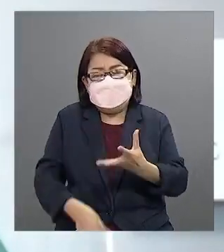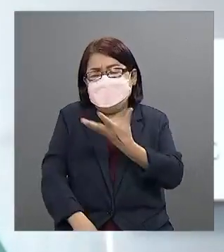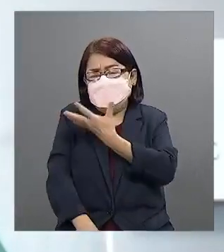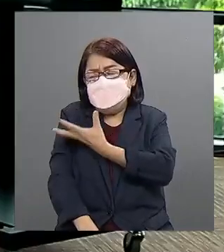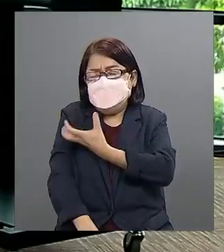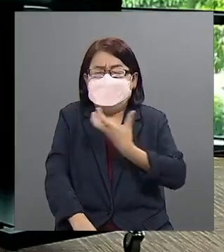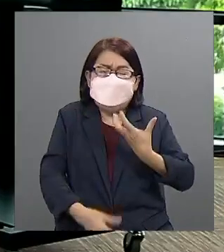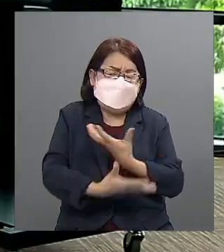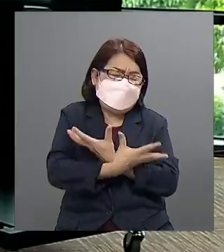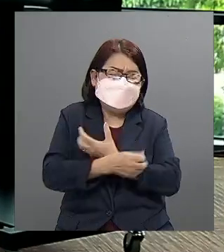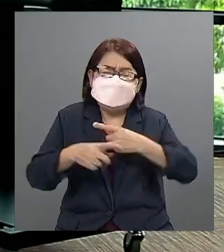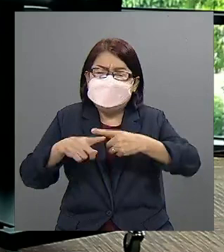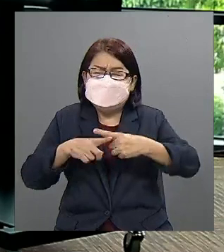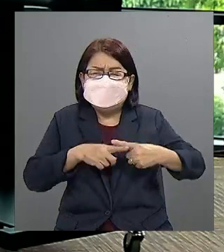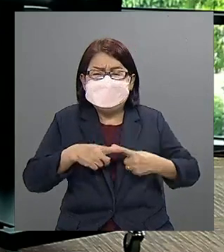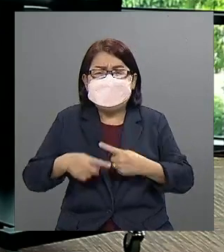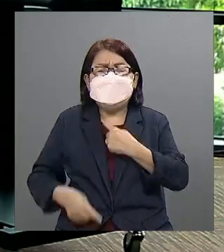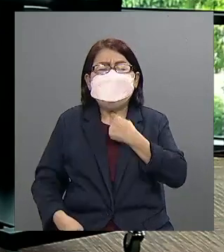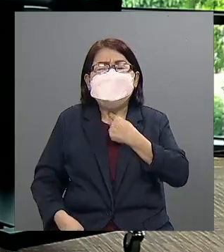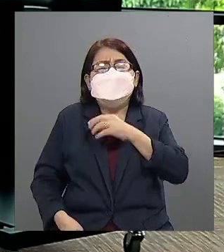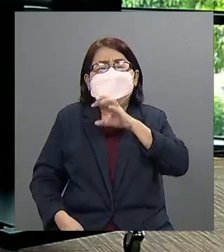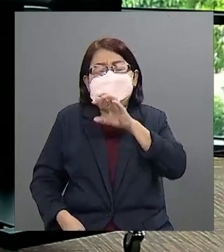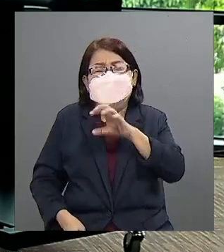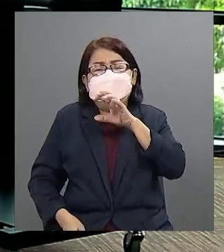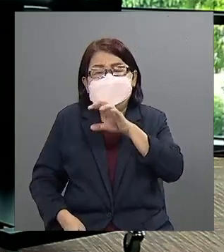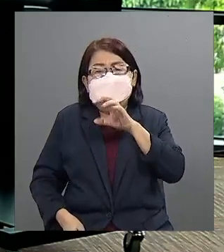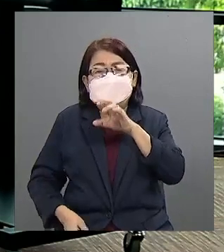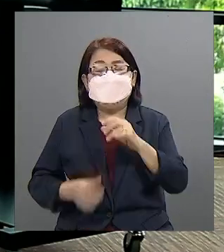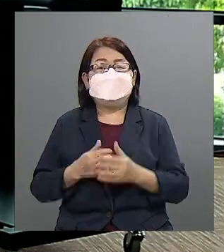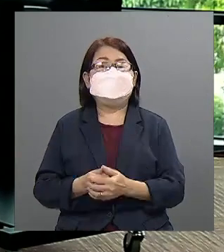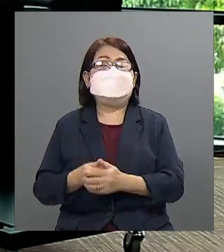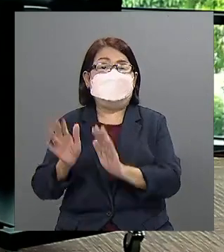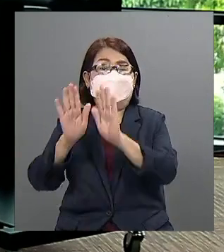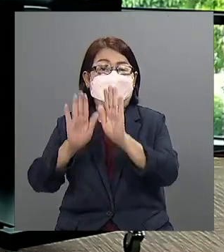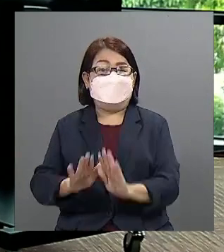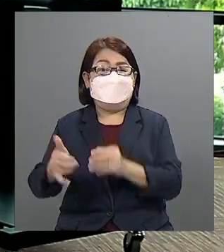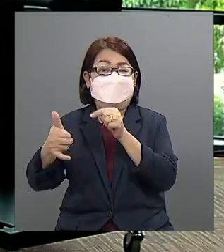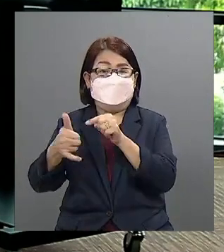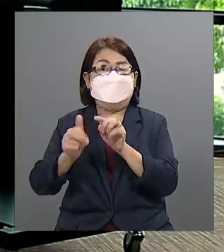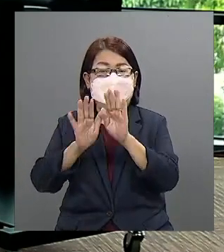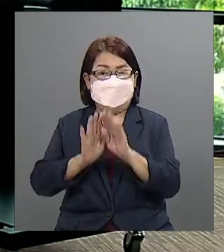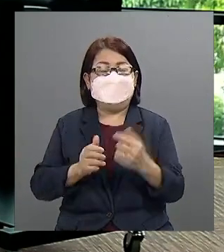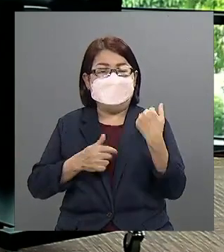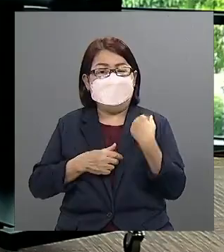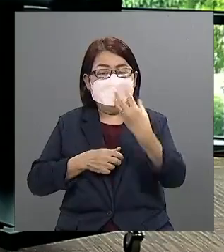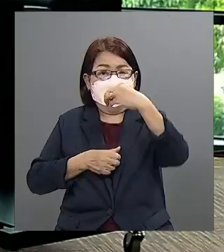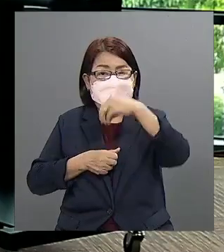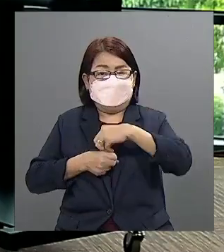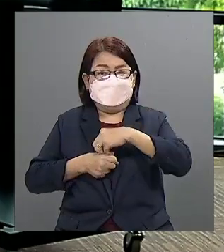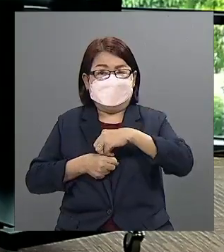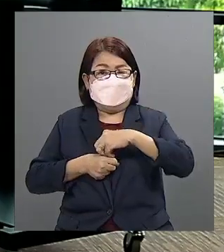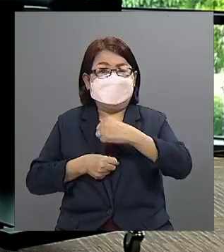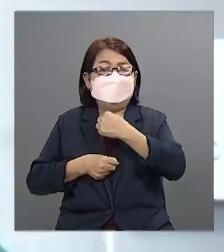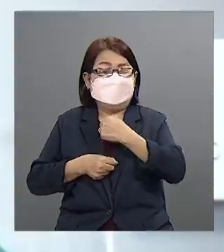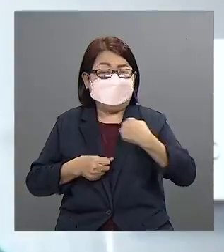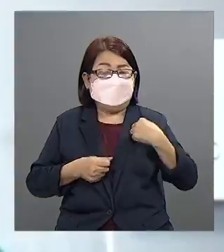การติดเชื้อถ้าในคนกลุ่มนี้ก็จะมีอาการที่เกี่ยวข้องในหลายๆระบบไม่ใช่แค่ระบบทางเดินหายใ